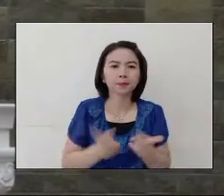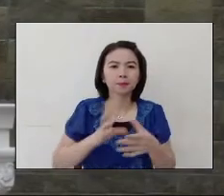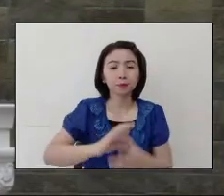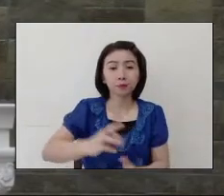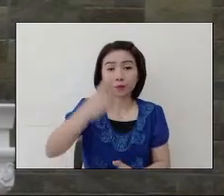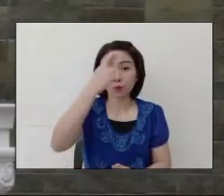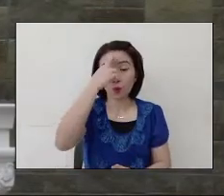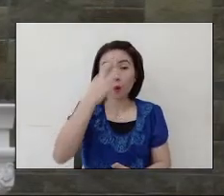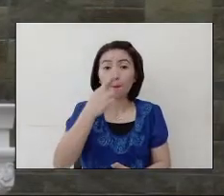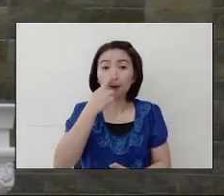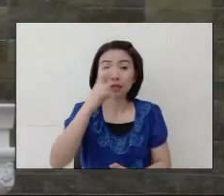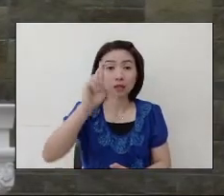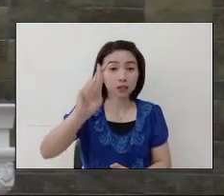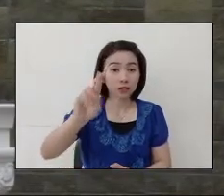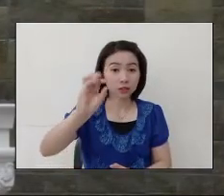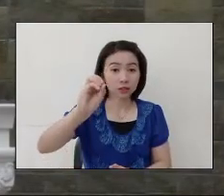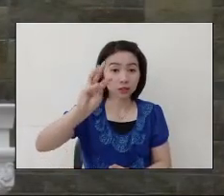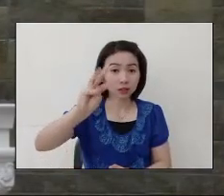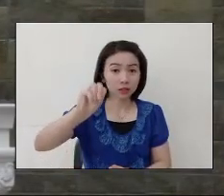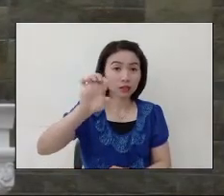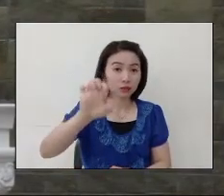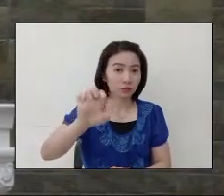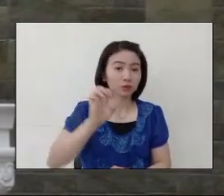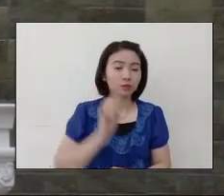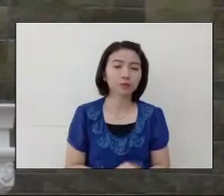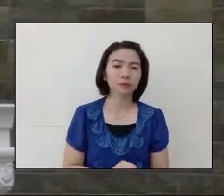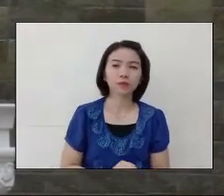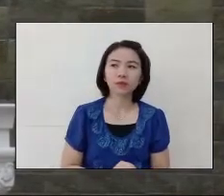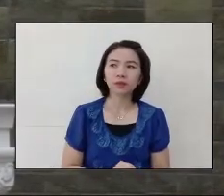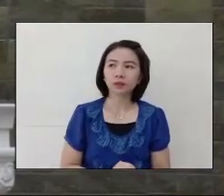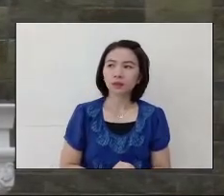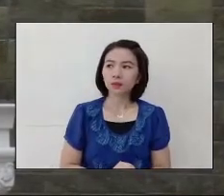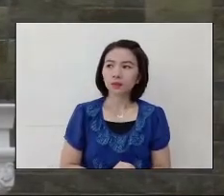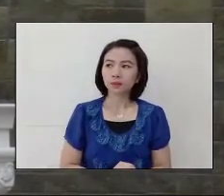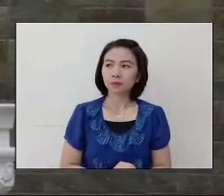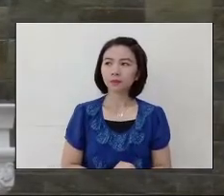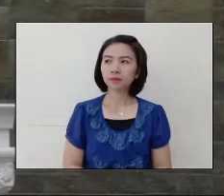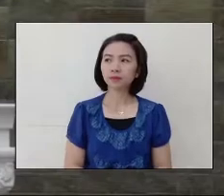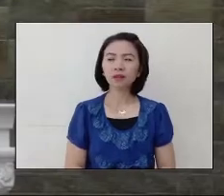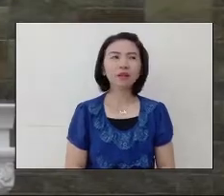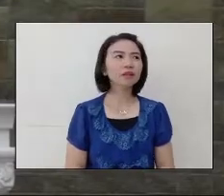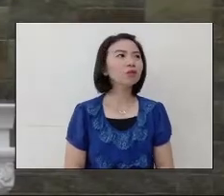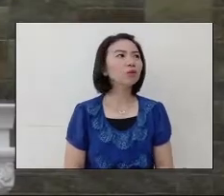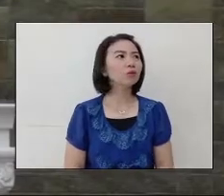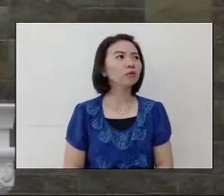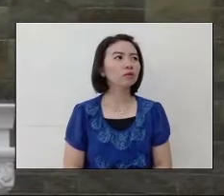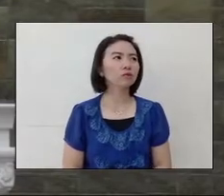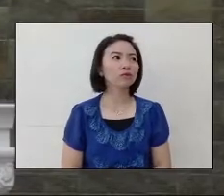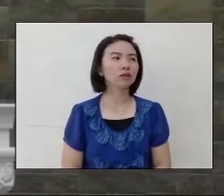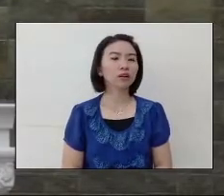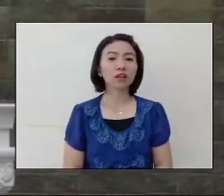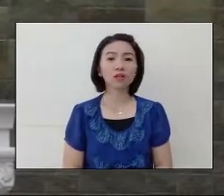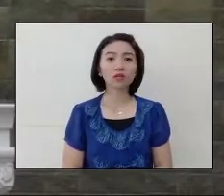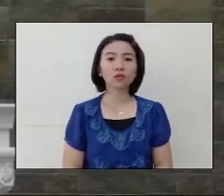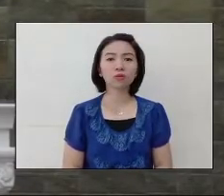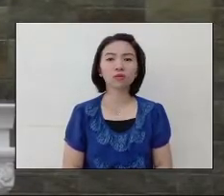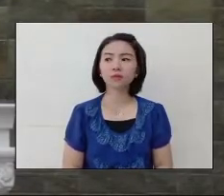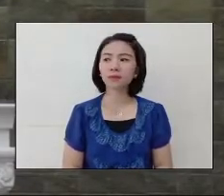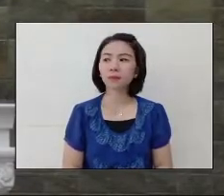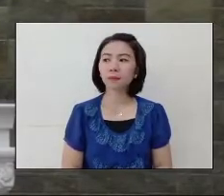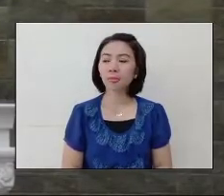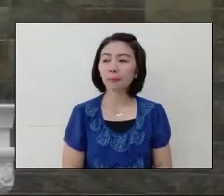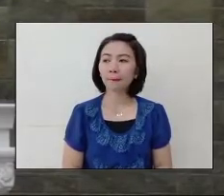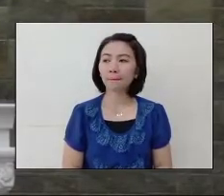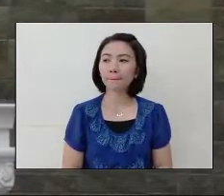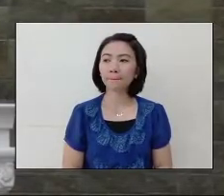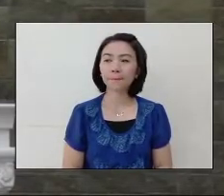everybody listening now? All right, kayong mga nandyan, I can still see people moving nandyan po sa Google Meet. Yan pinakamaganda.